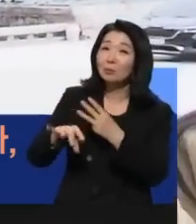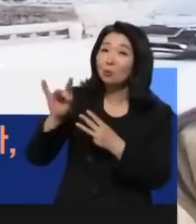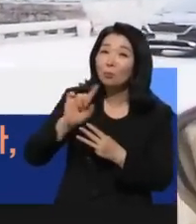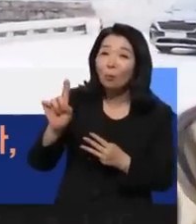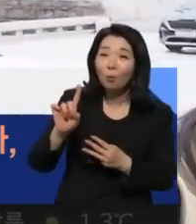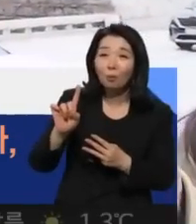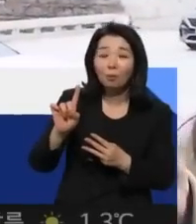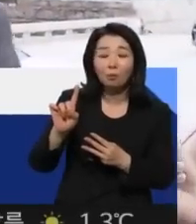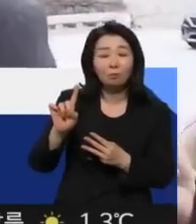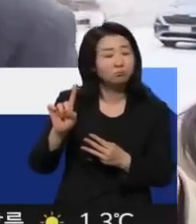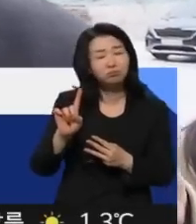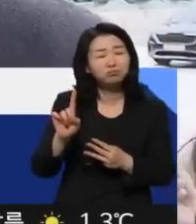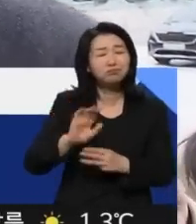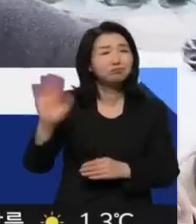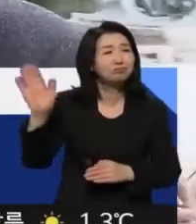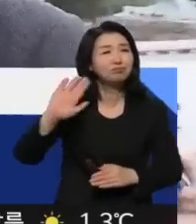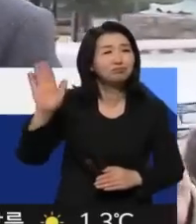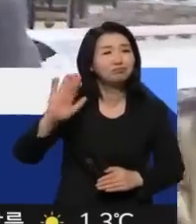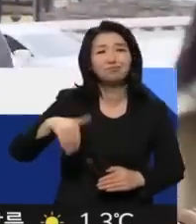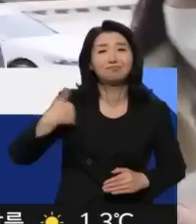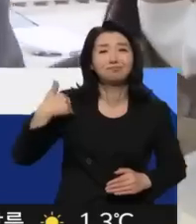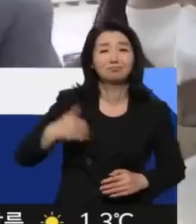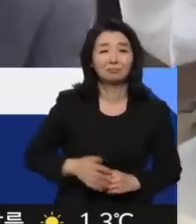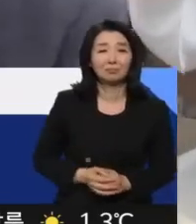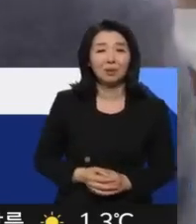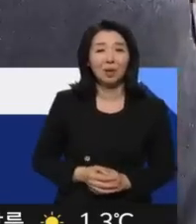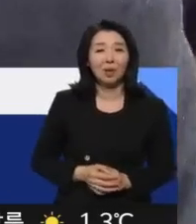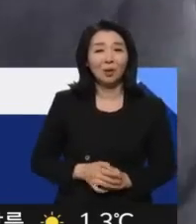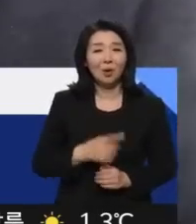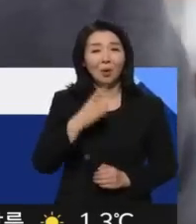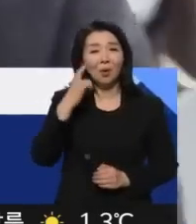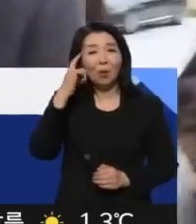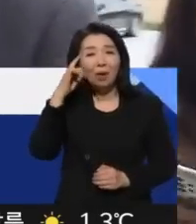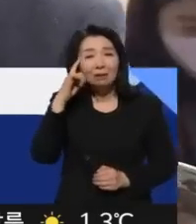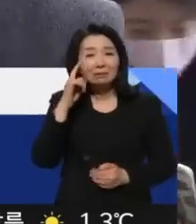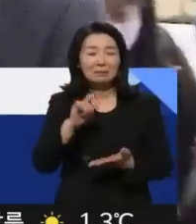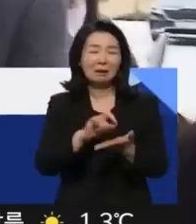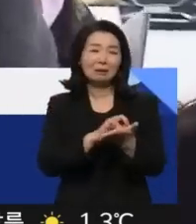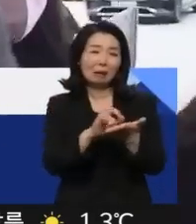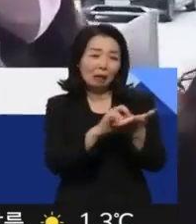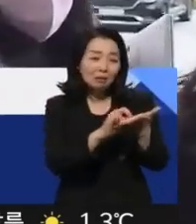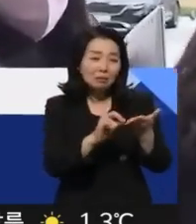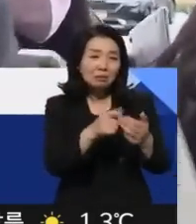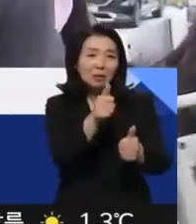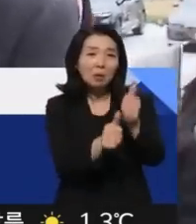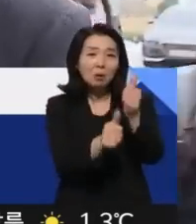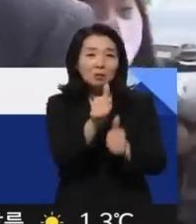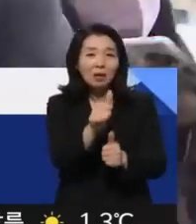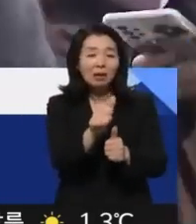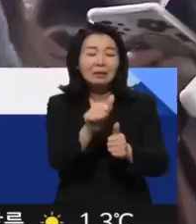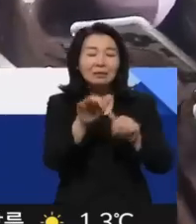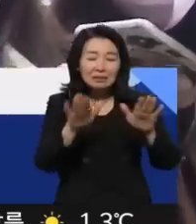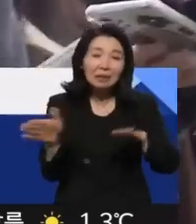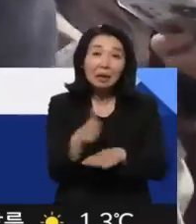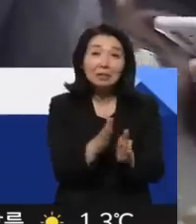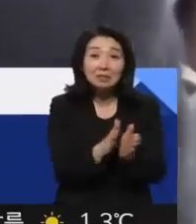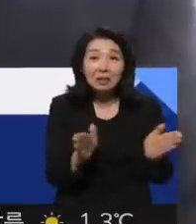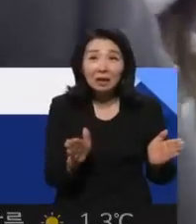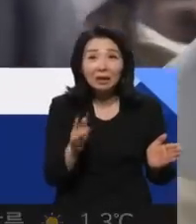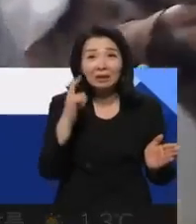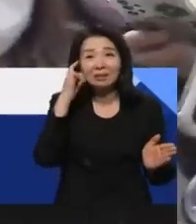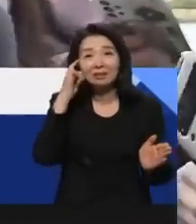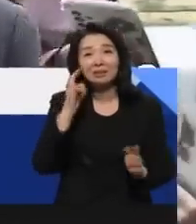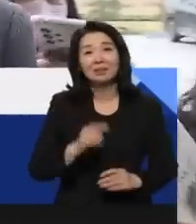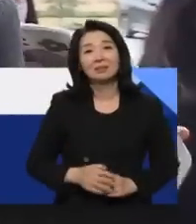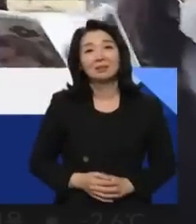좀 전혀 보셨나요? 전혀 사실이 아니고 이제 장문 경쟁이 시작되는구나. 장문 경쟁의 계절이 왔구나. 이런 생각이 드는